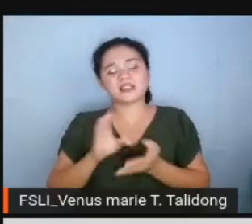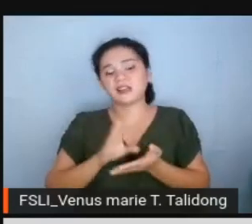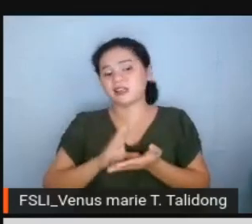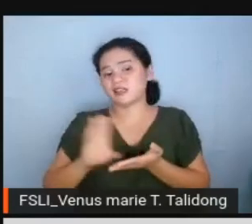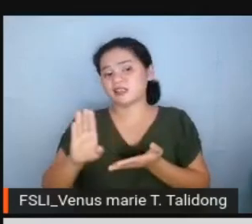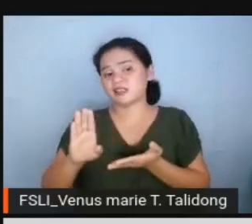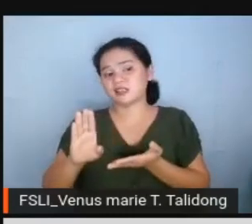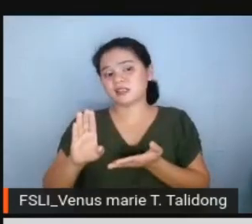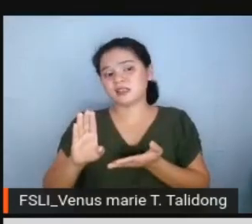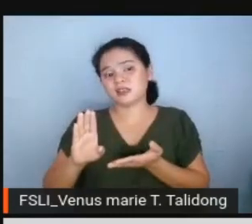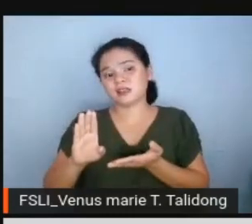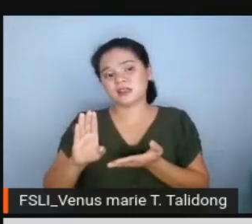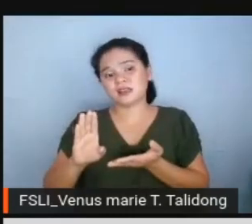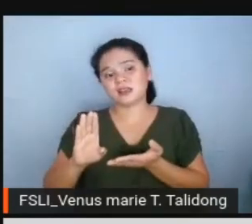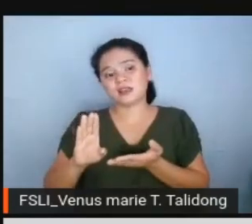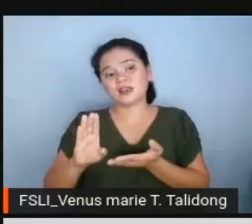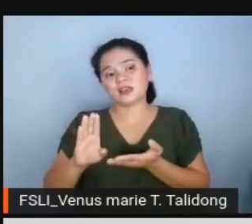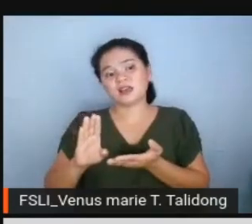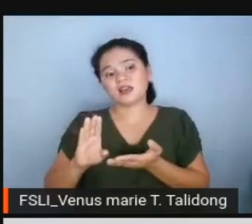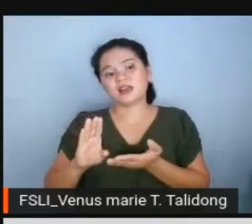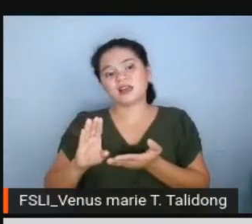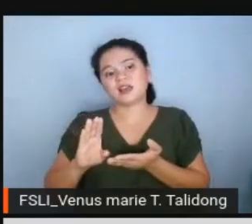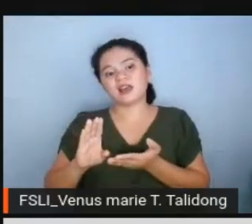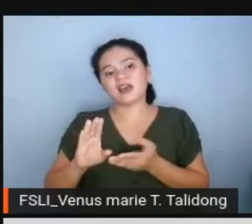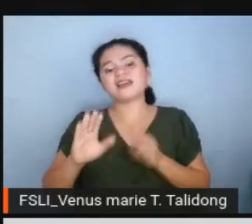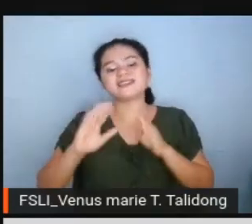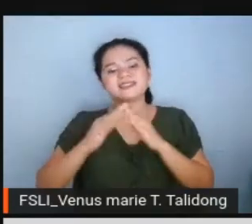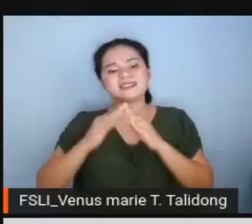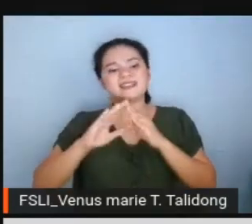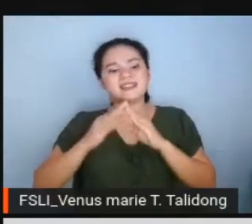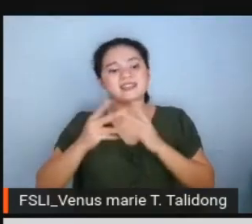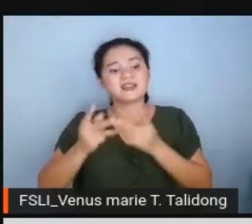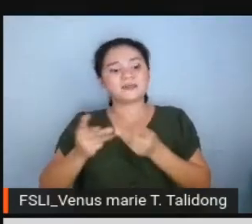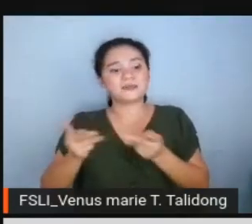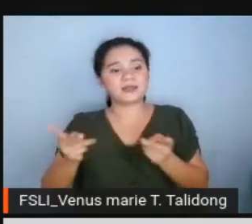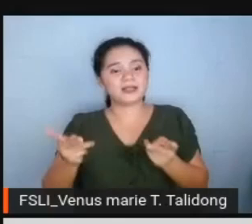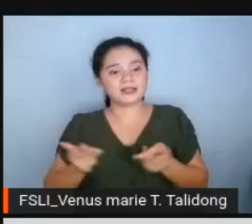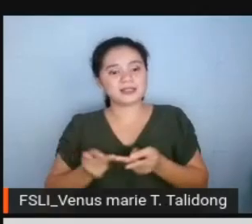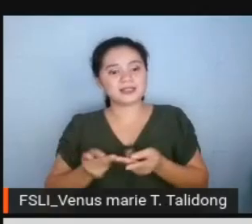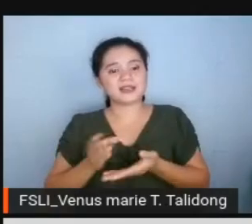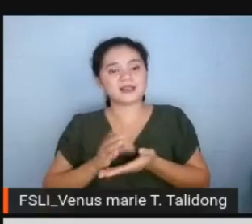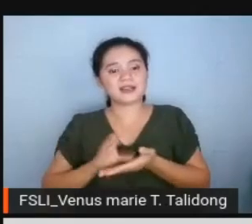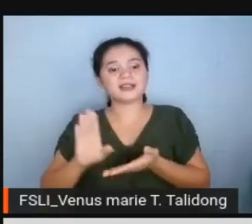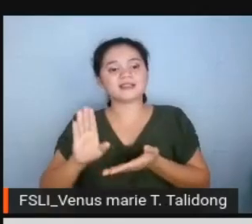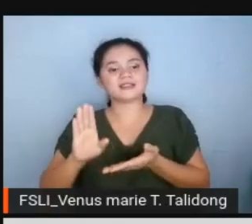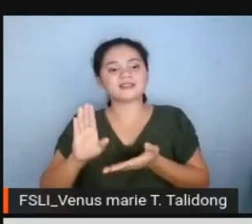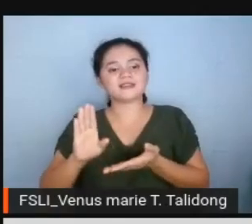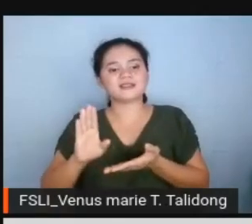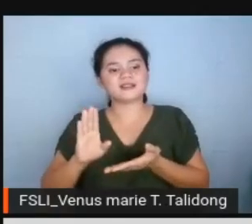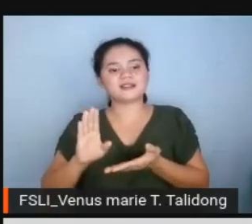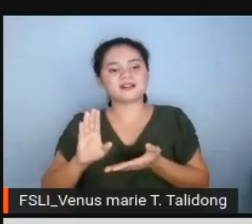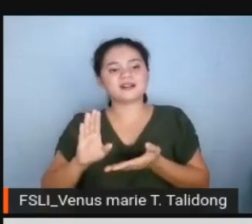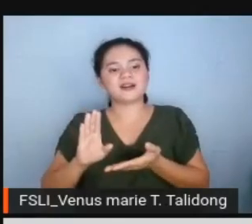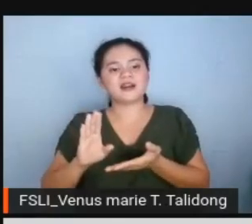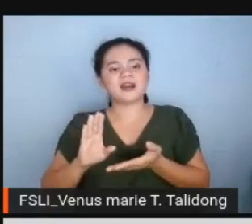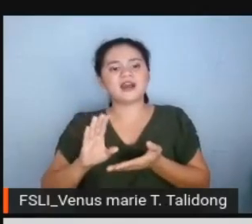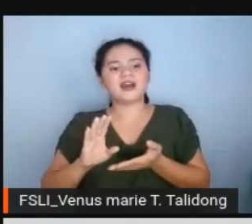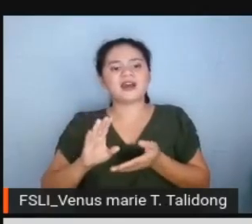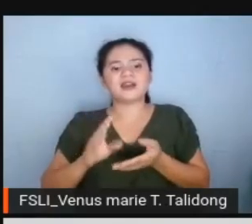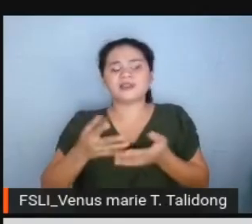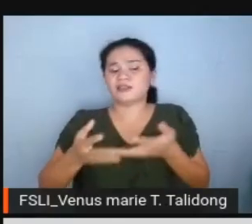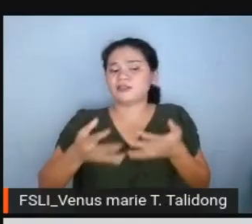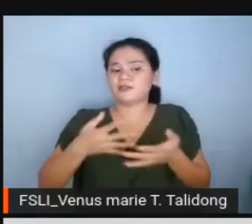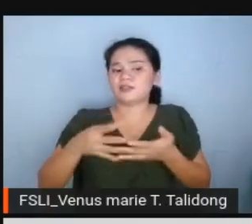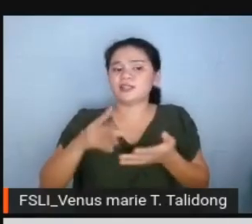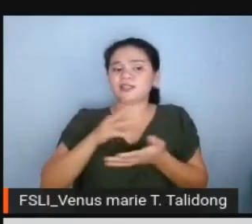kasi nasa city proper siya, so I'm from the province, although 2 hours lang naman yung biyahe